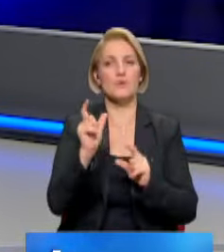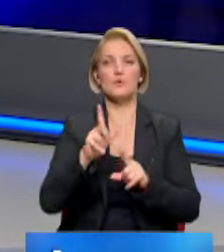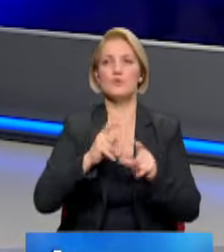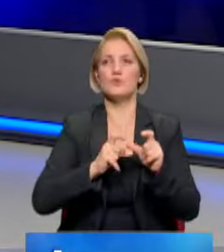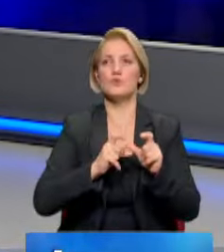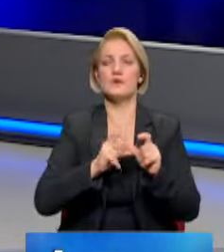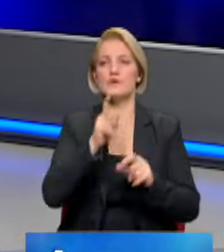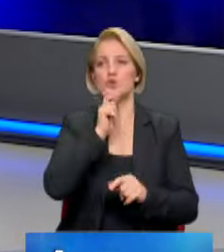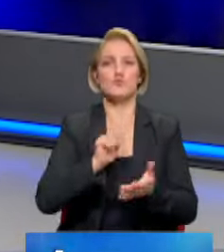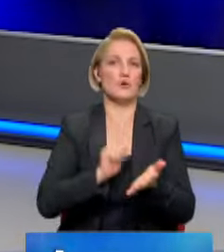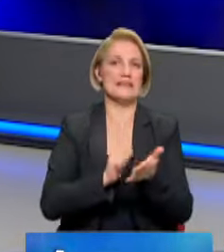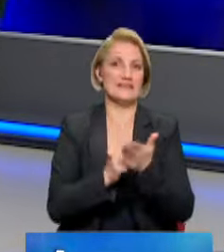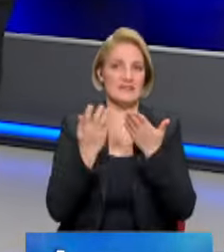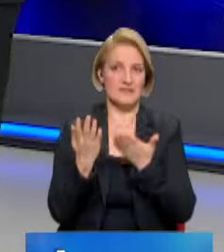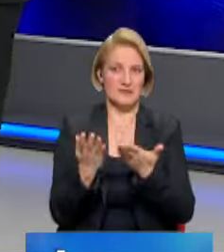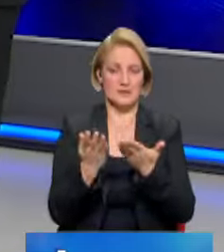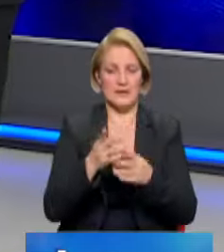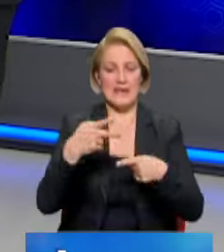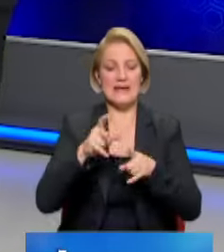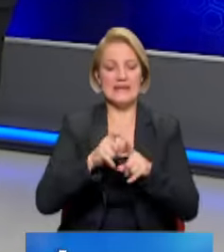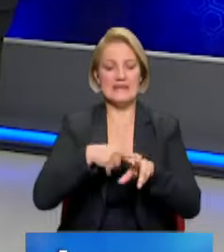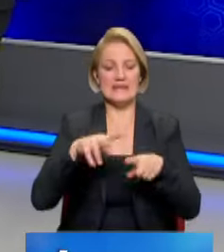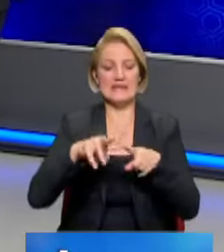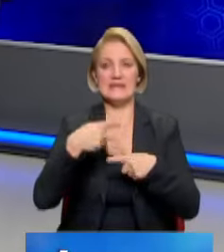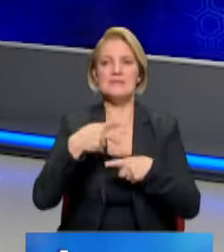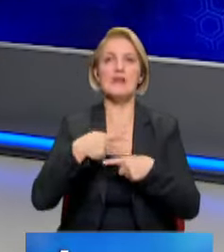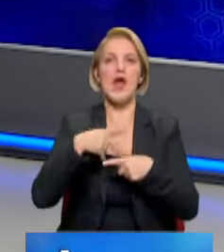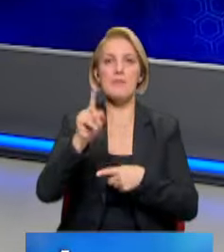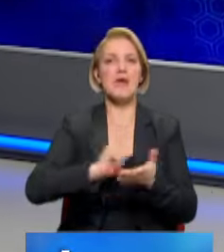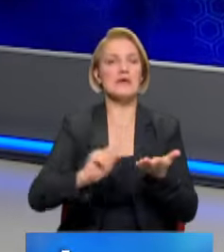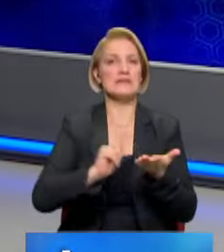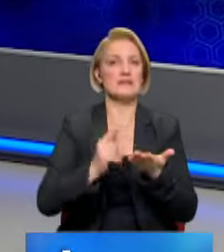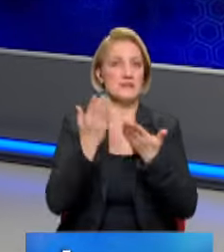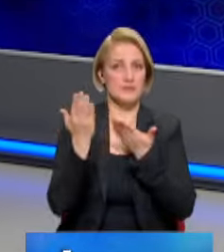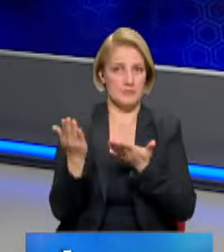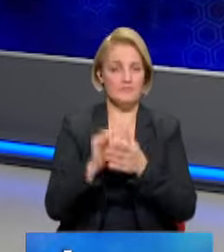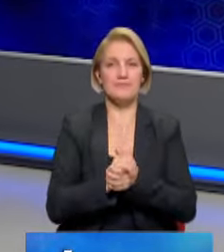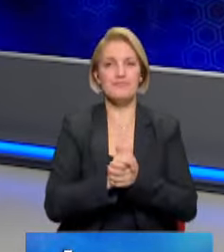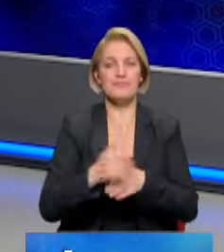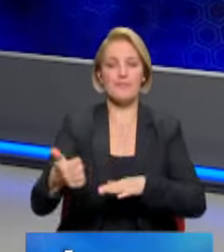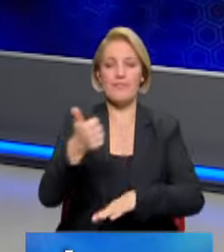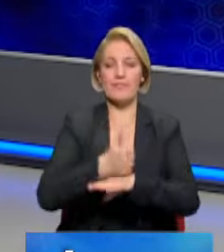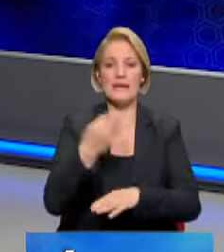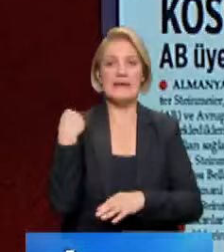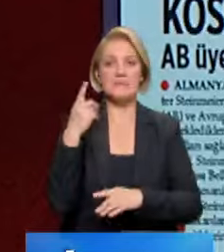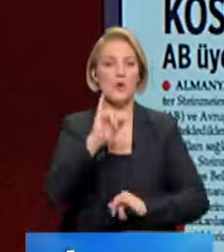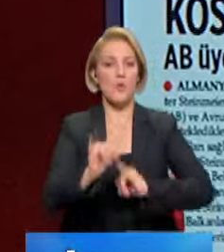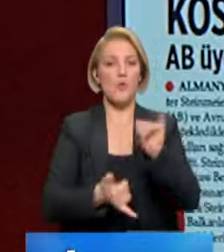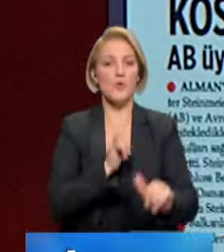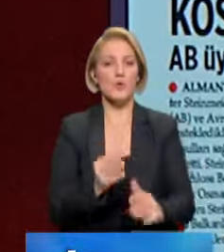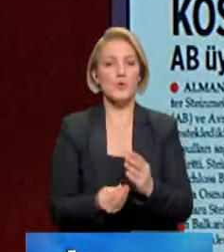ise Sözcü Gazetesi olacak. Deniz Zeyrek'in bir yazısını manşete taşımış Sözcü Gazetesi. İktidar yeni bir oyun